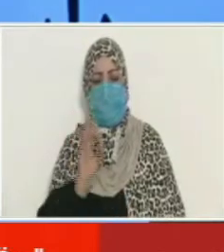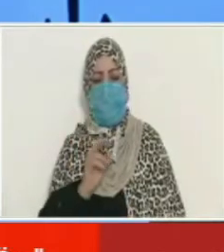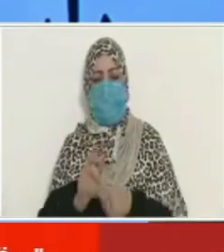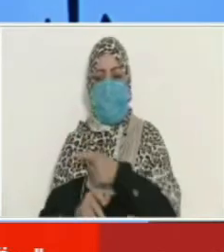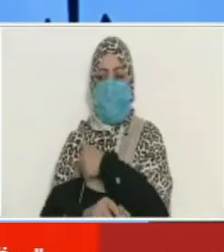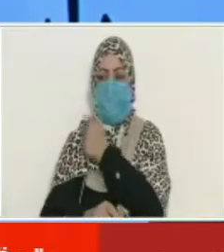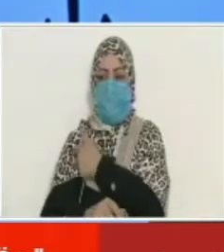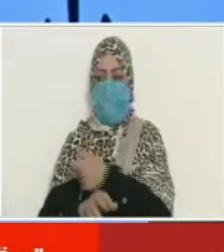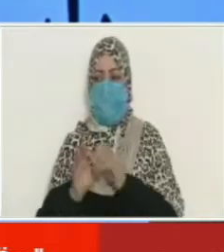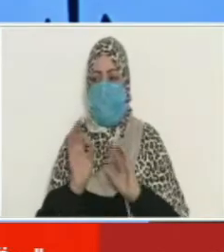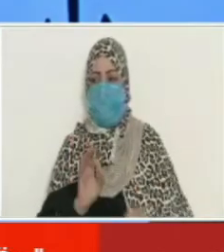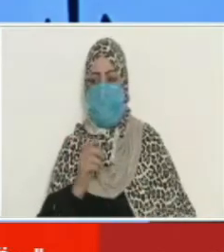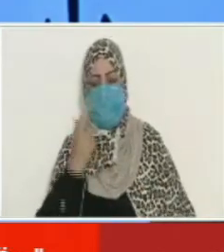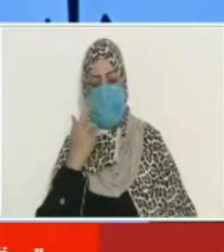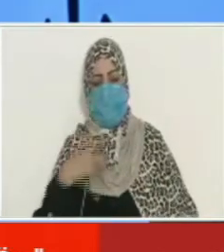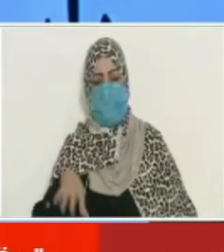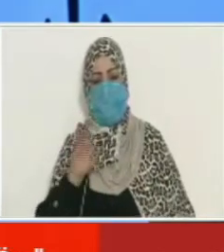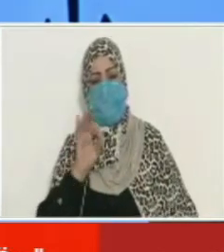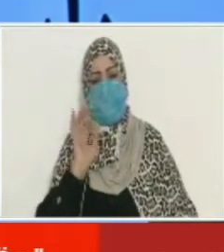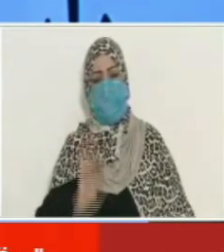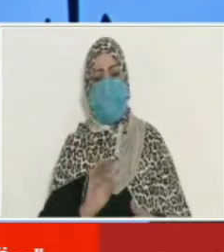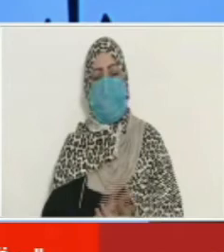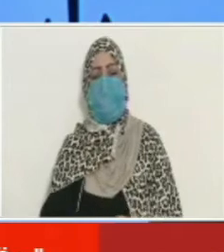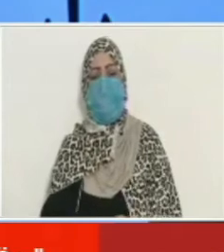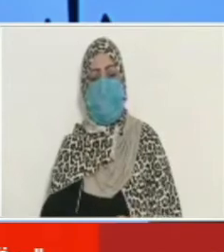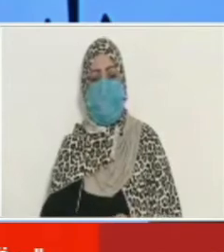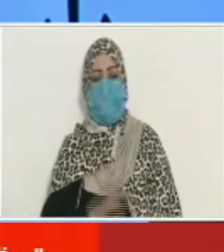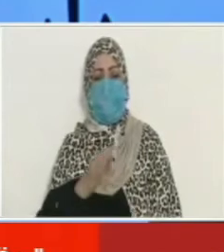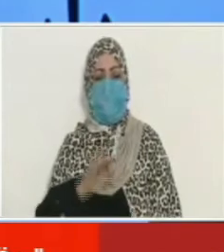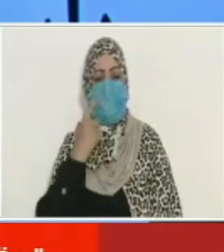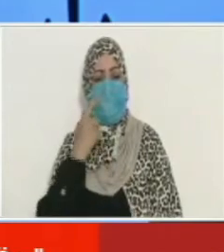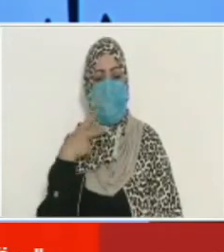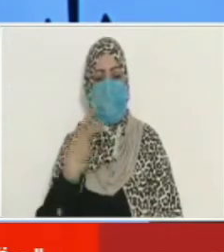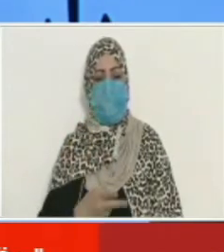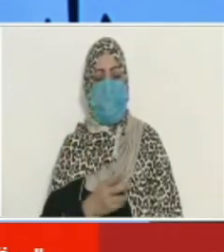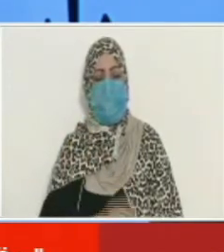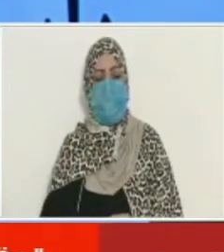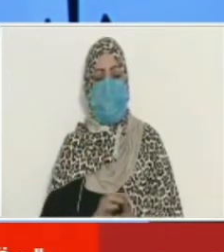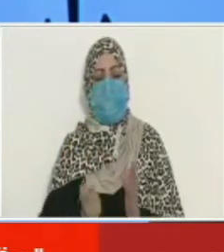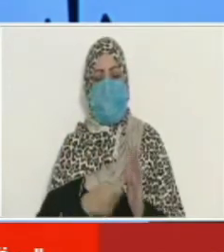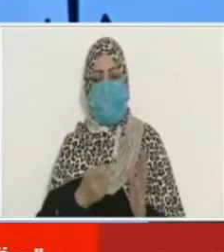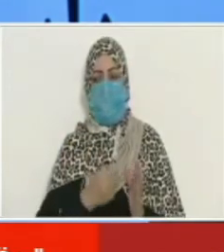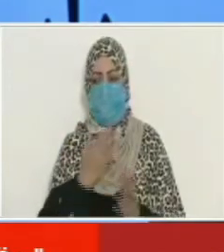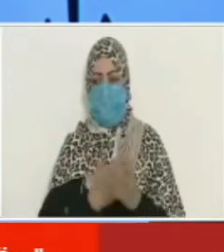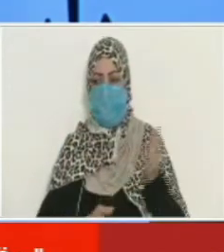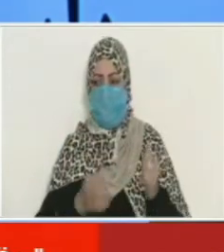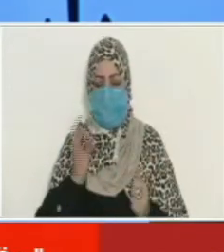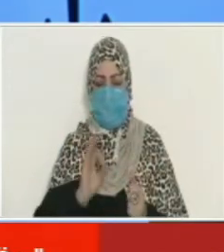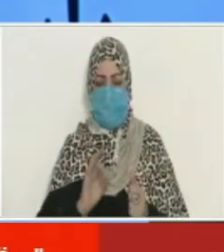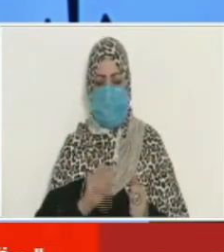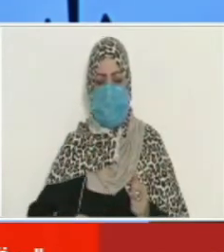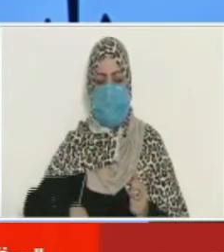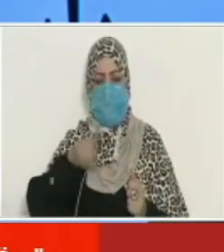في قائما او صائما، مصليا قاعدا او نائما، كلها